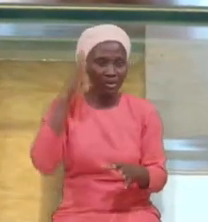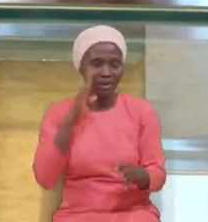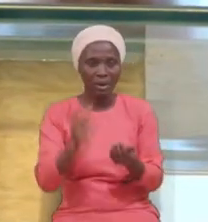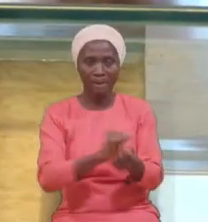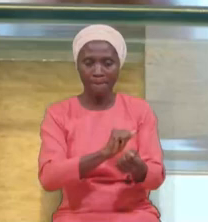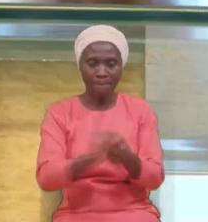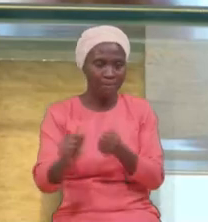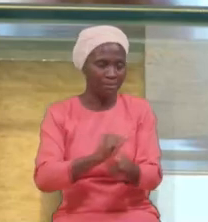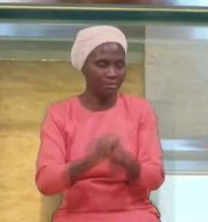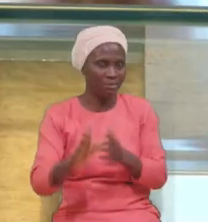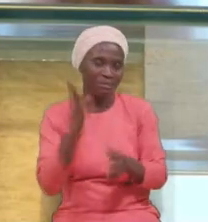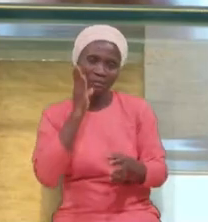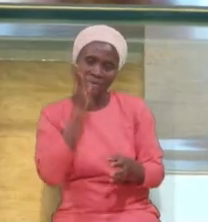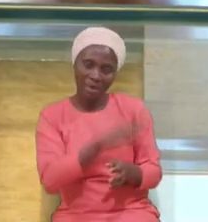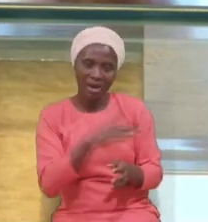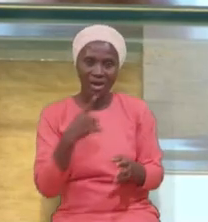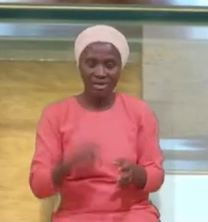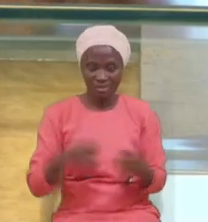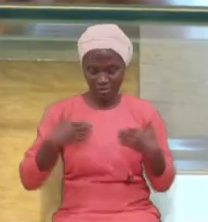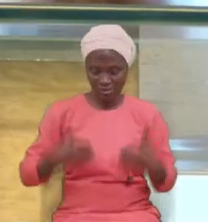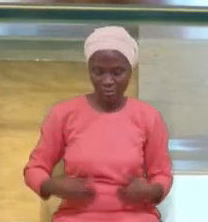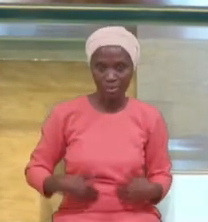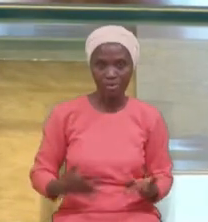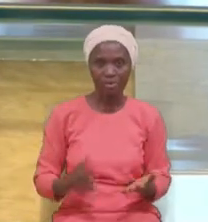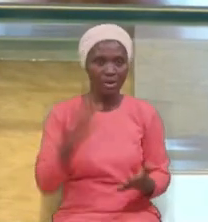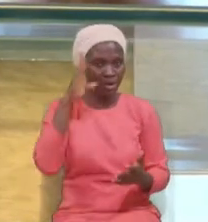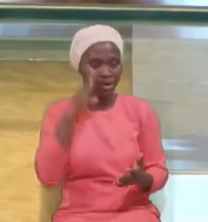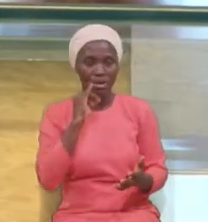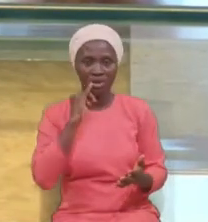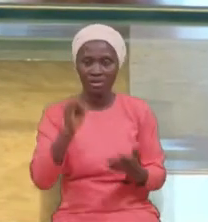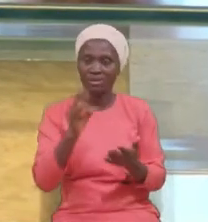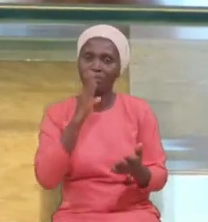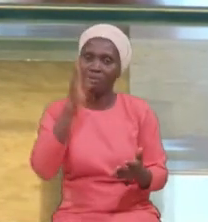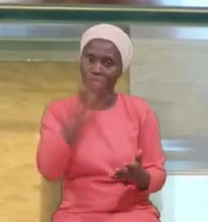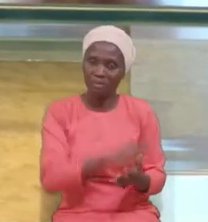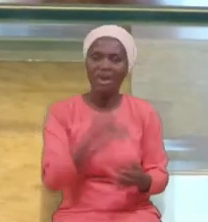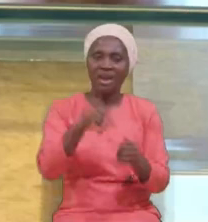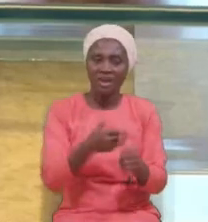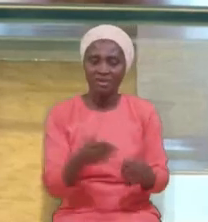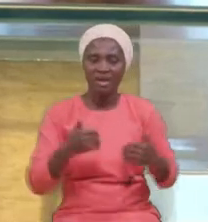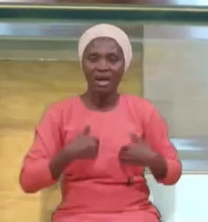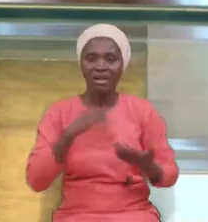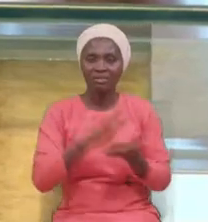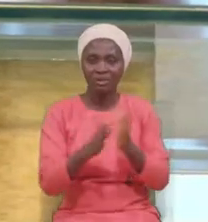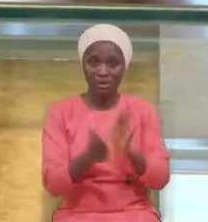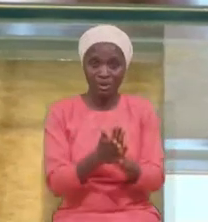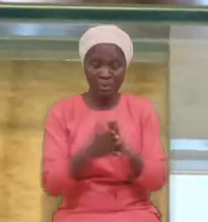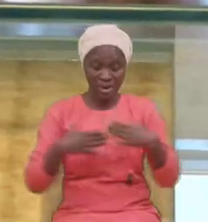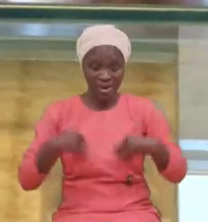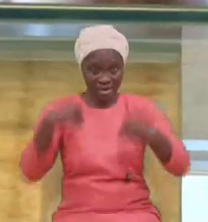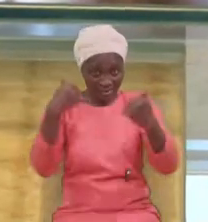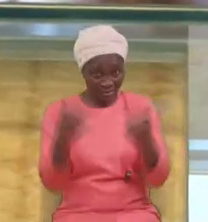Les doigts sont revenus et ton teint est revenu et la peau rugueuse est devenue